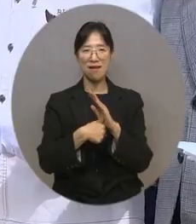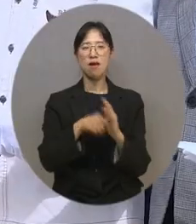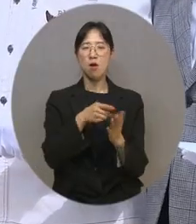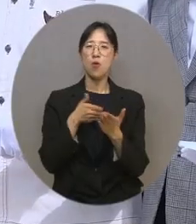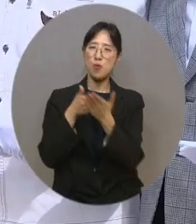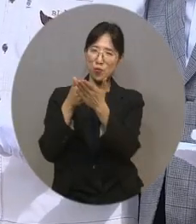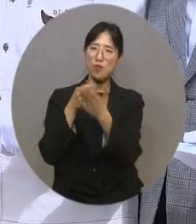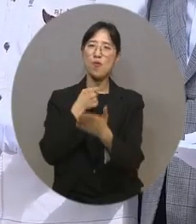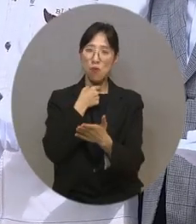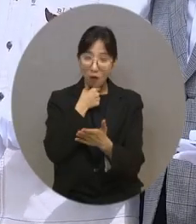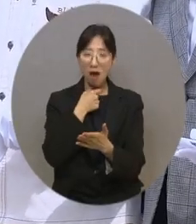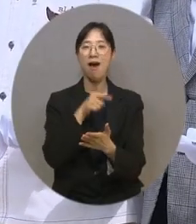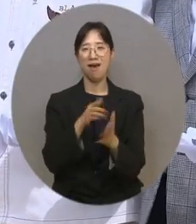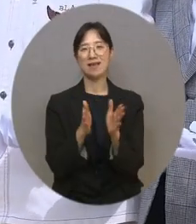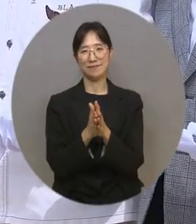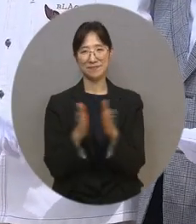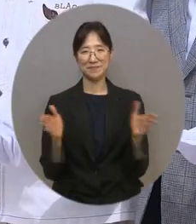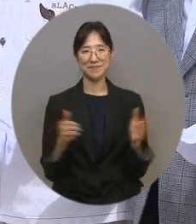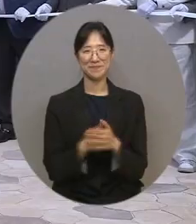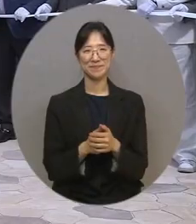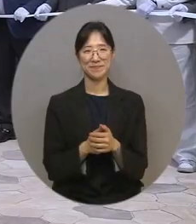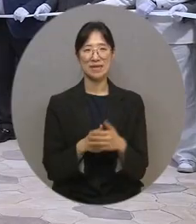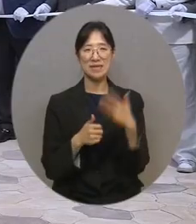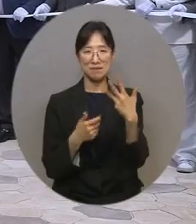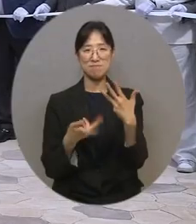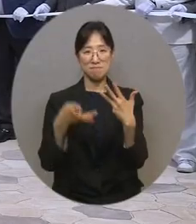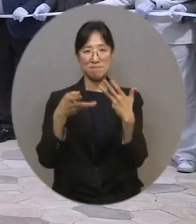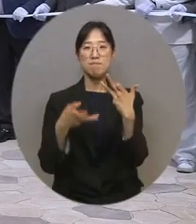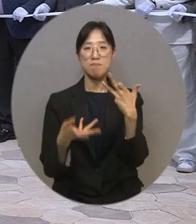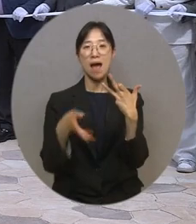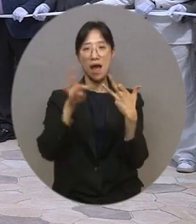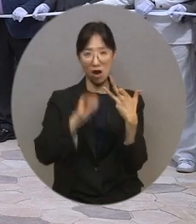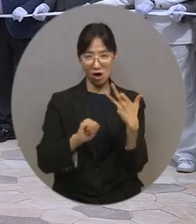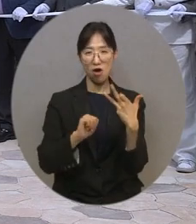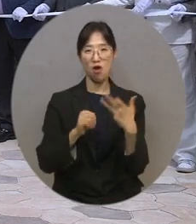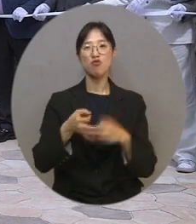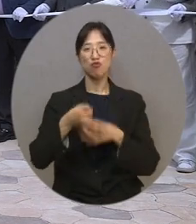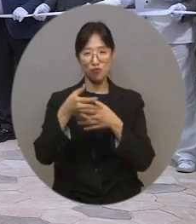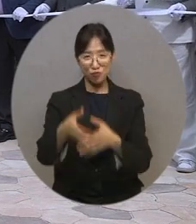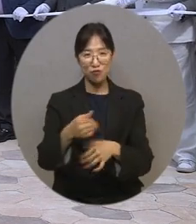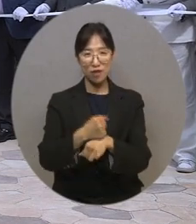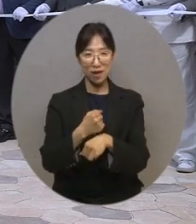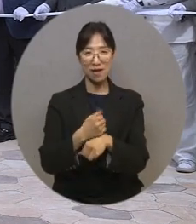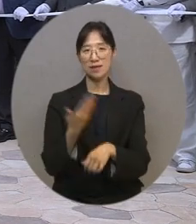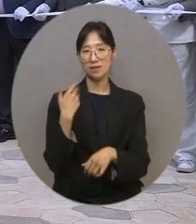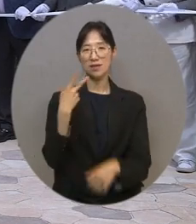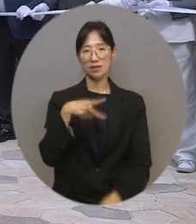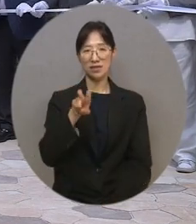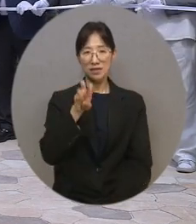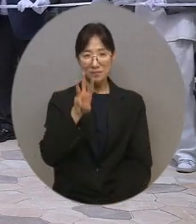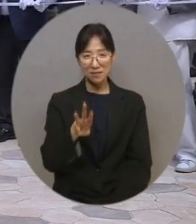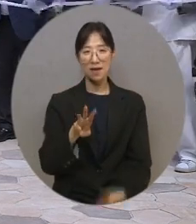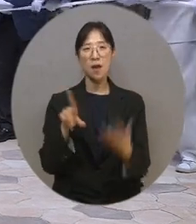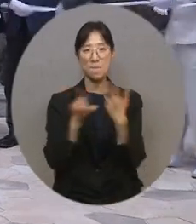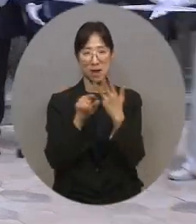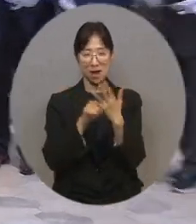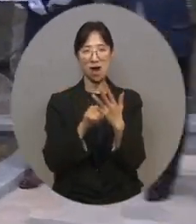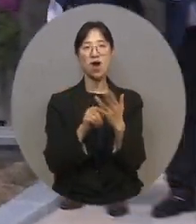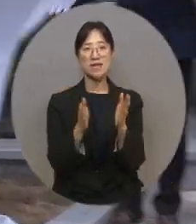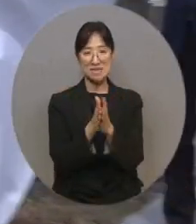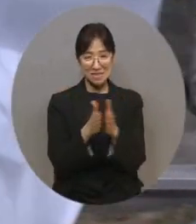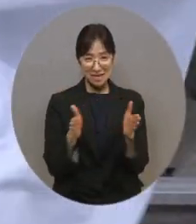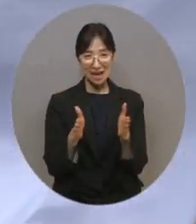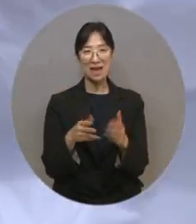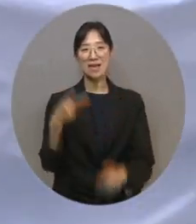건의로 시작됐습니다. 18억 원의 총 사업비가 투입되어 지난 2023년 8월 공사를 시작한